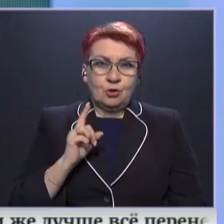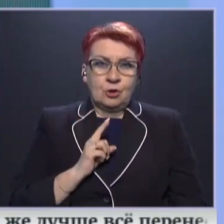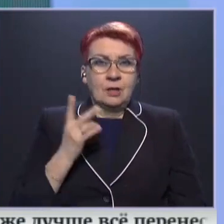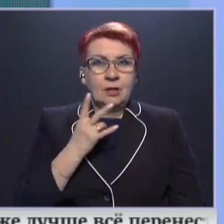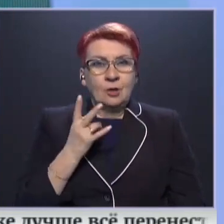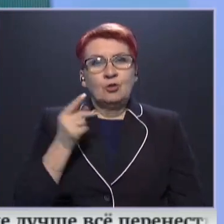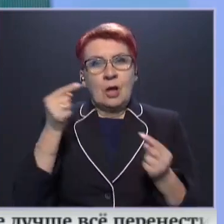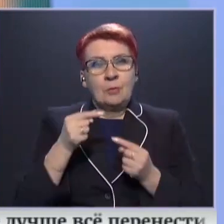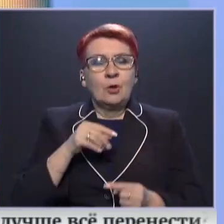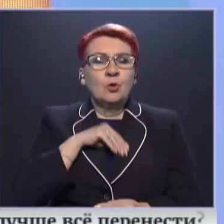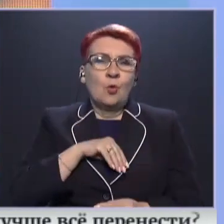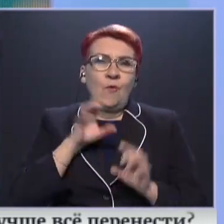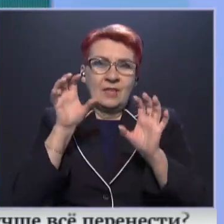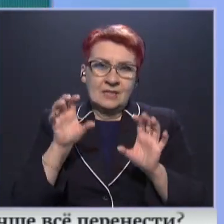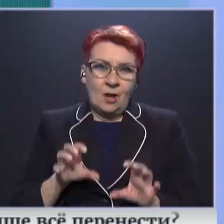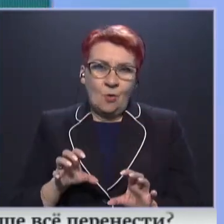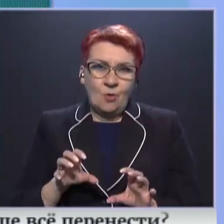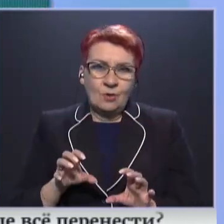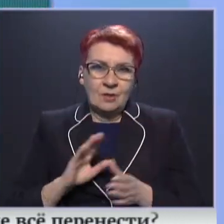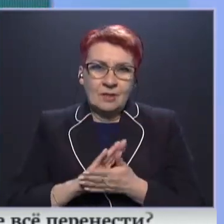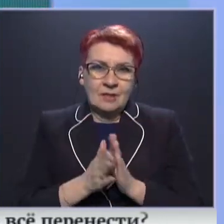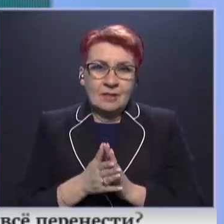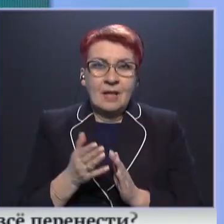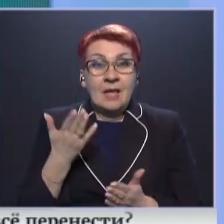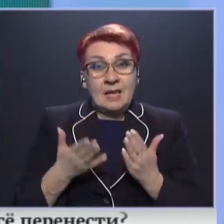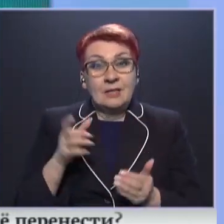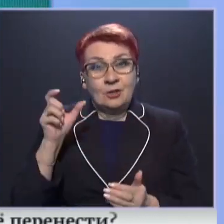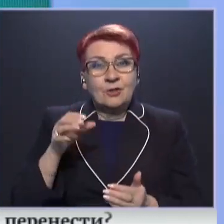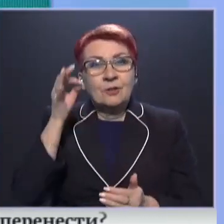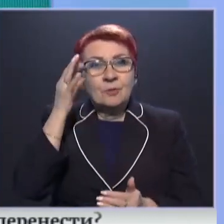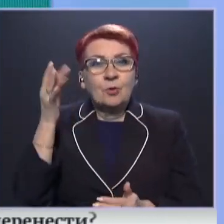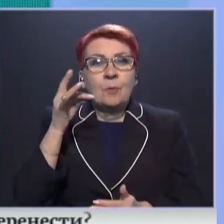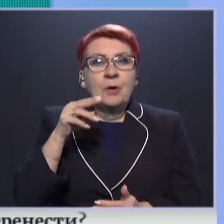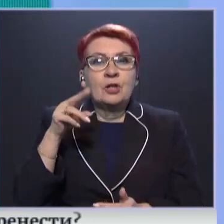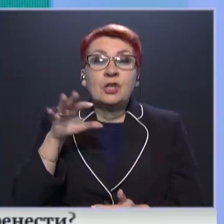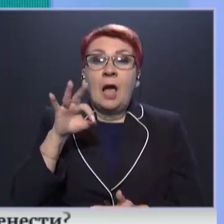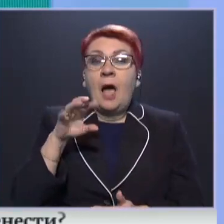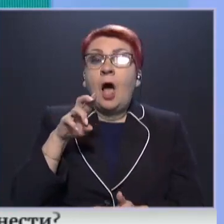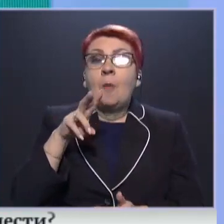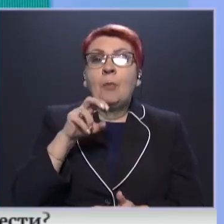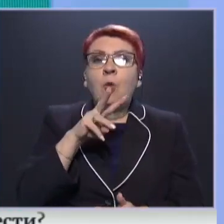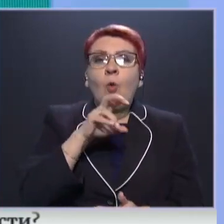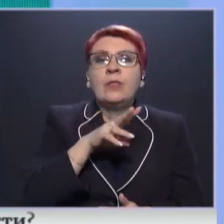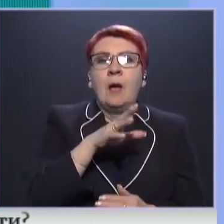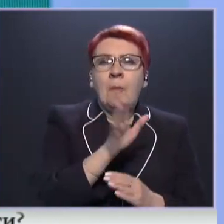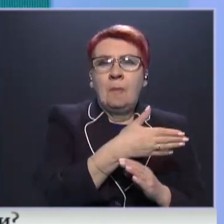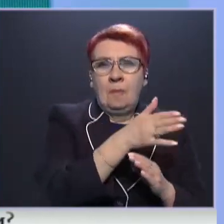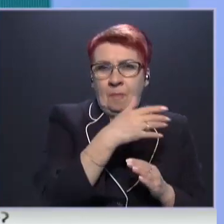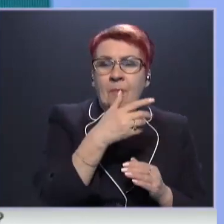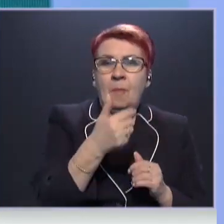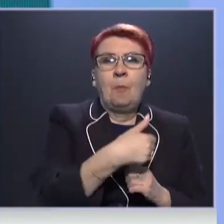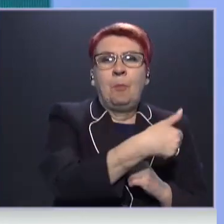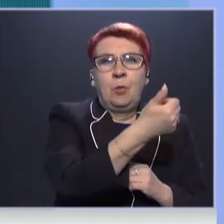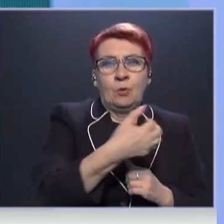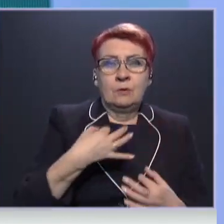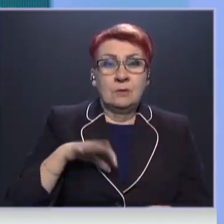определенные законы, да, духовные. И по этим законам человек, если он живет, вот вспомним опять притчу о блудном сыне, он теряет всю вообще,